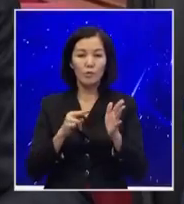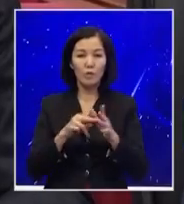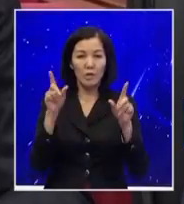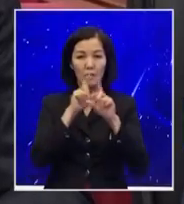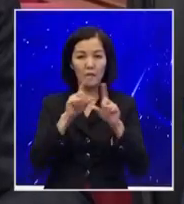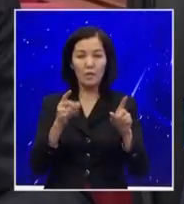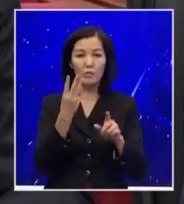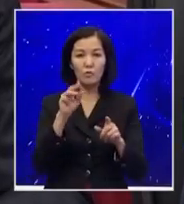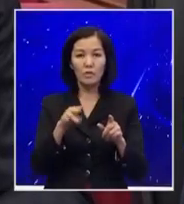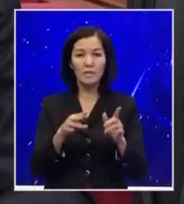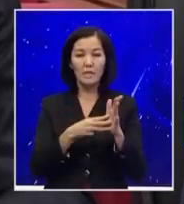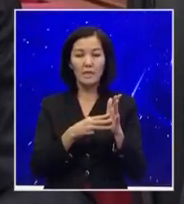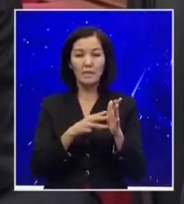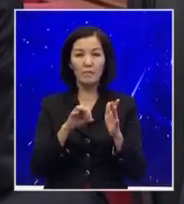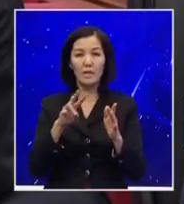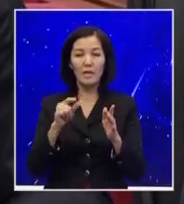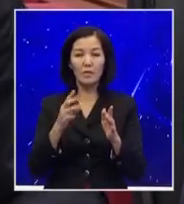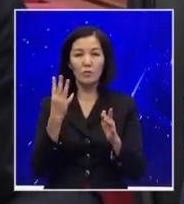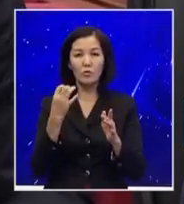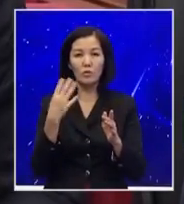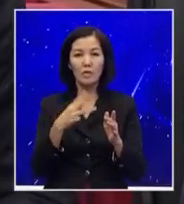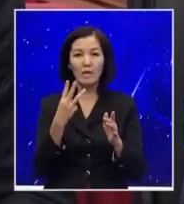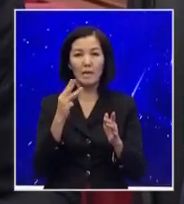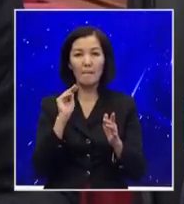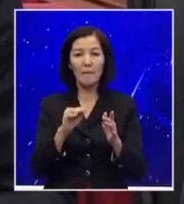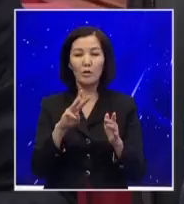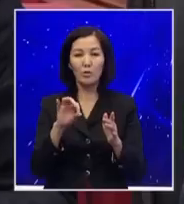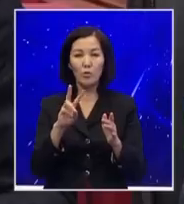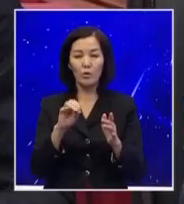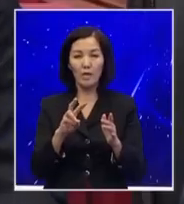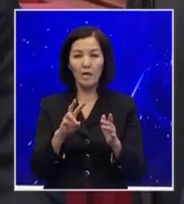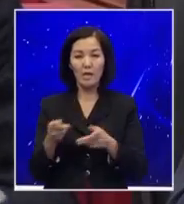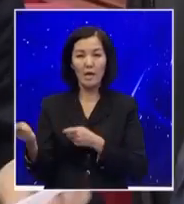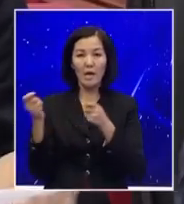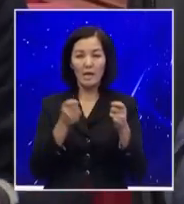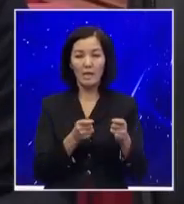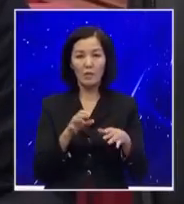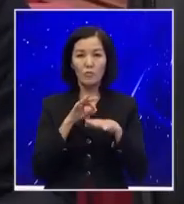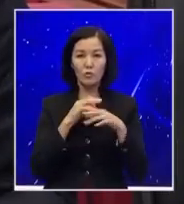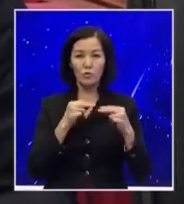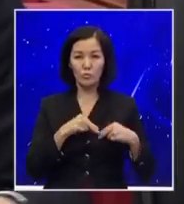миллиард теңге бөлінген, 140 мың тонна. Ол да мазутпен бірге тасымалдау жұмыстары